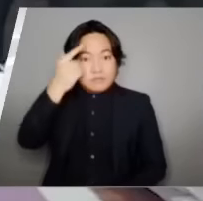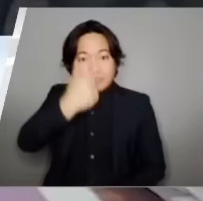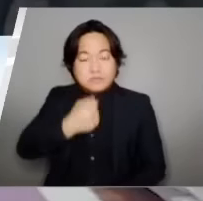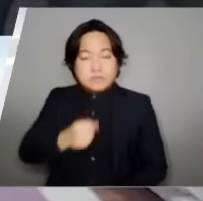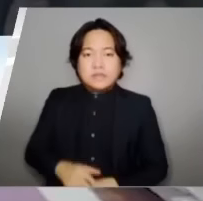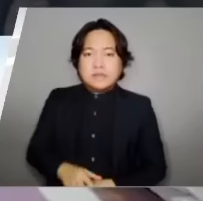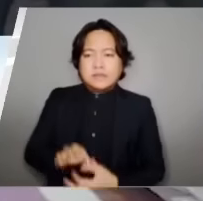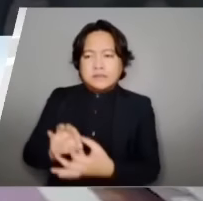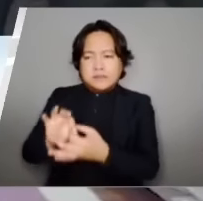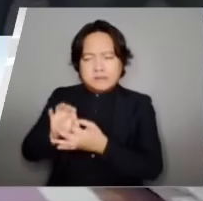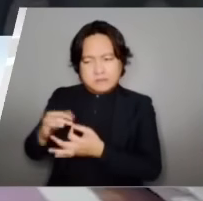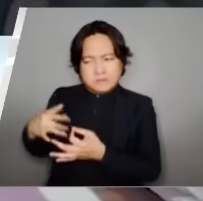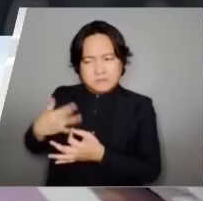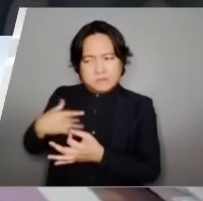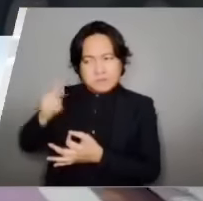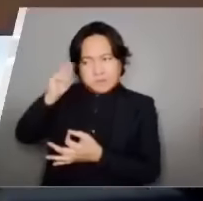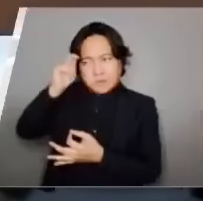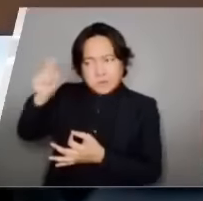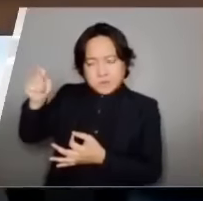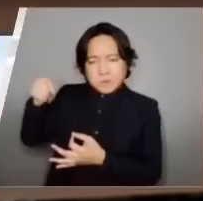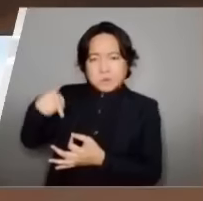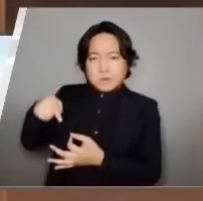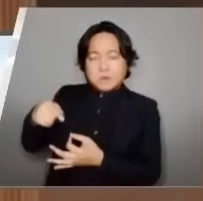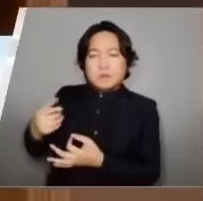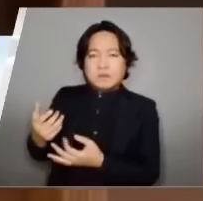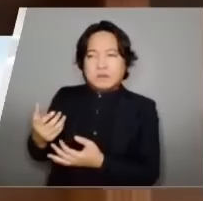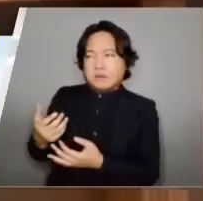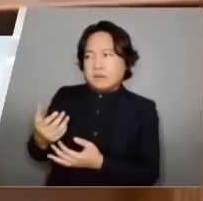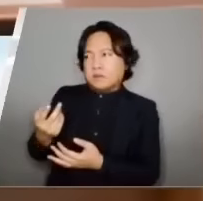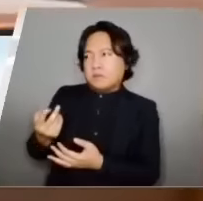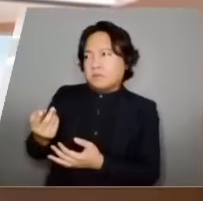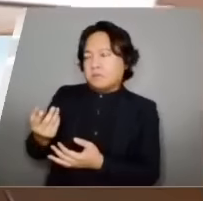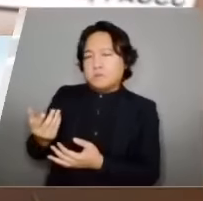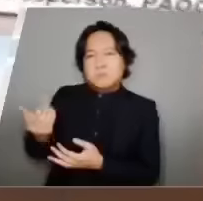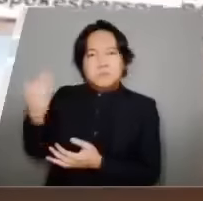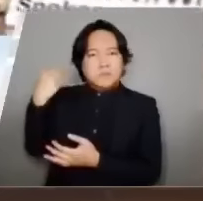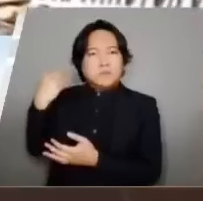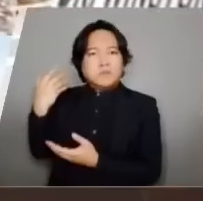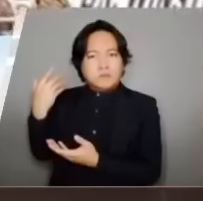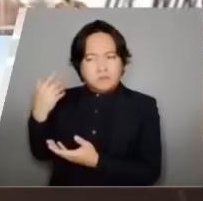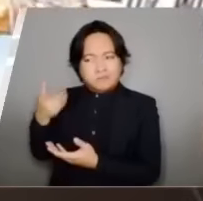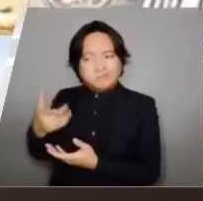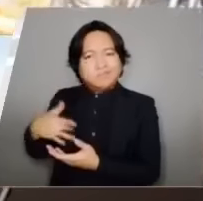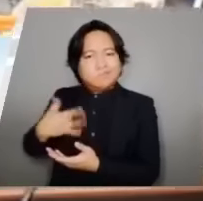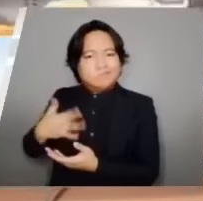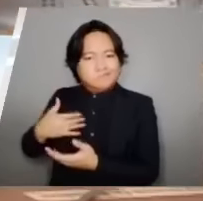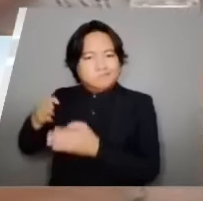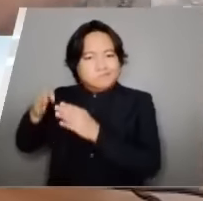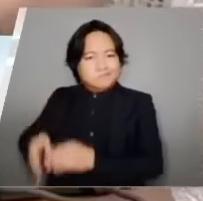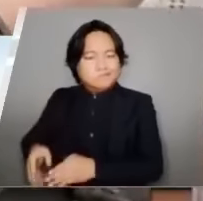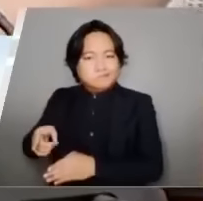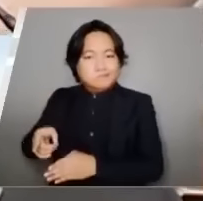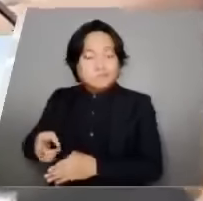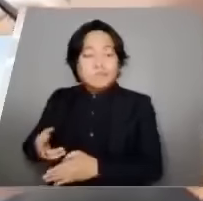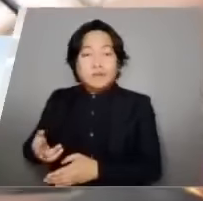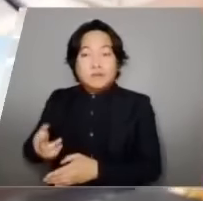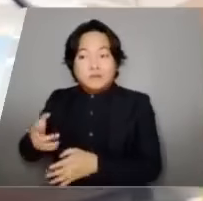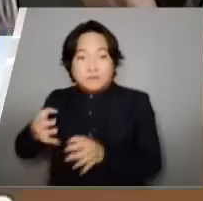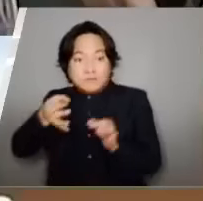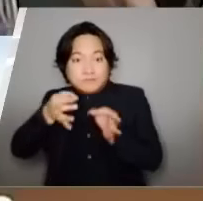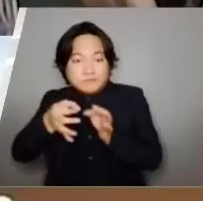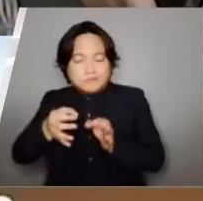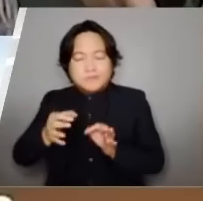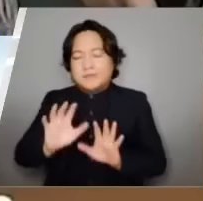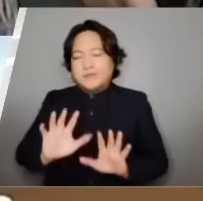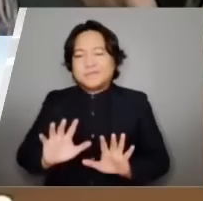that the committee shared a month ago. Dahil confidential ang ganyang sesyon, hindi na idinetalye ng Senadora kung anong tsorya ito